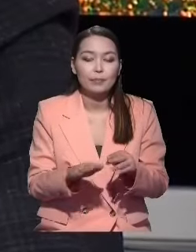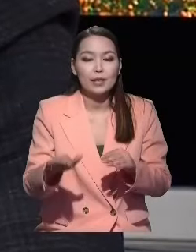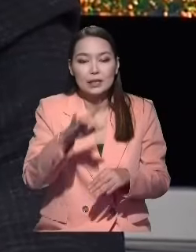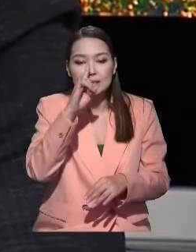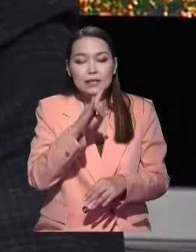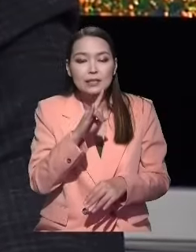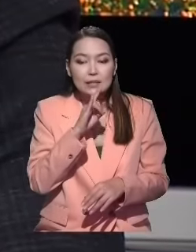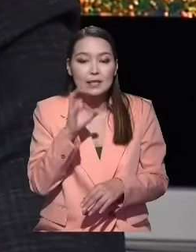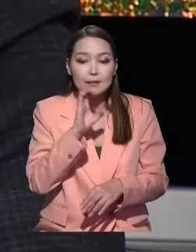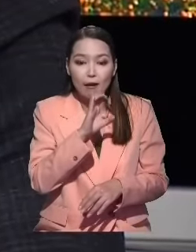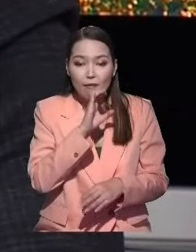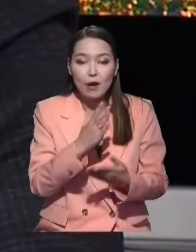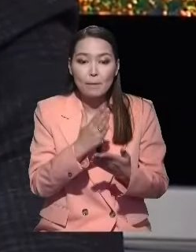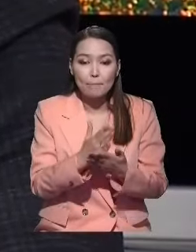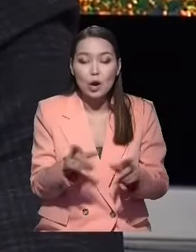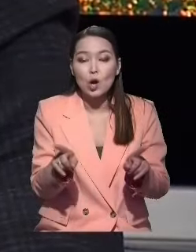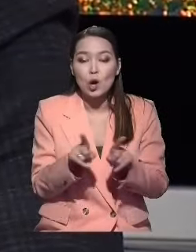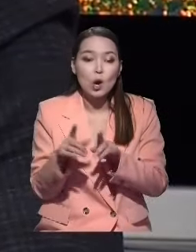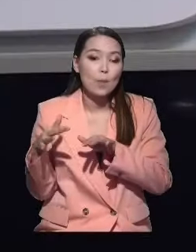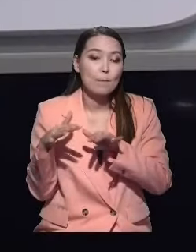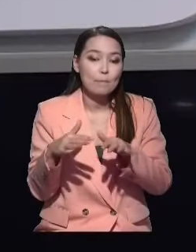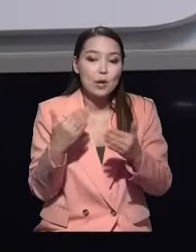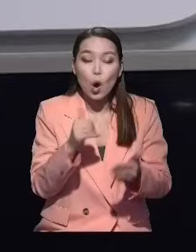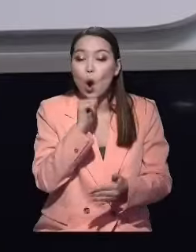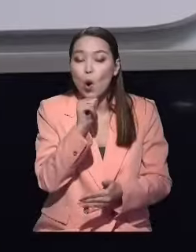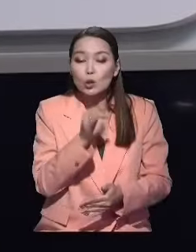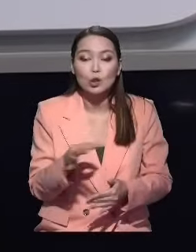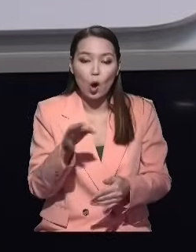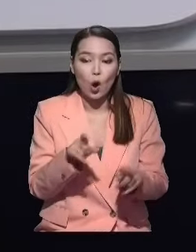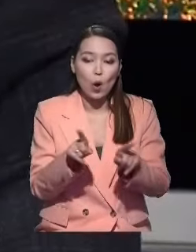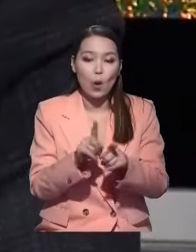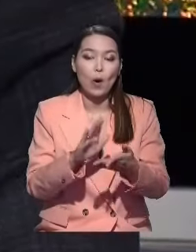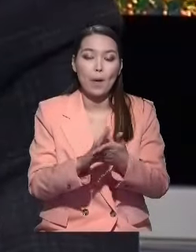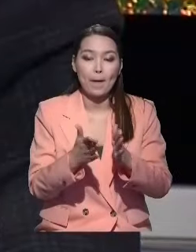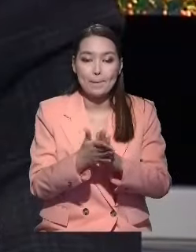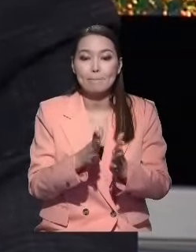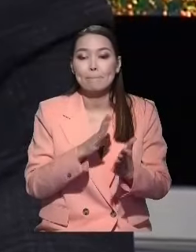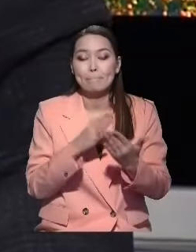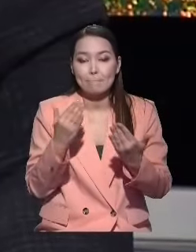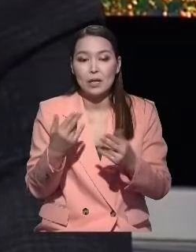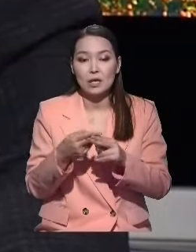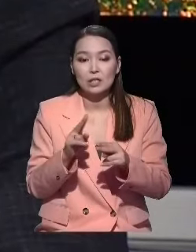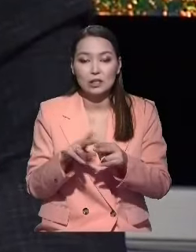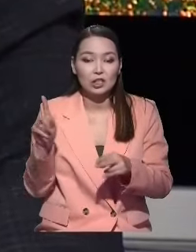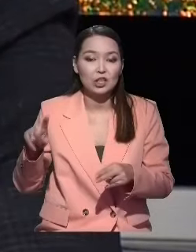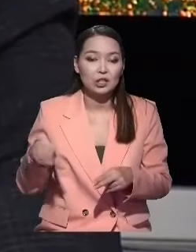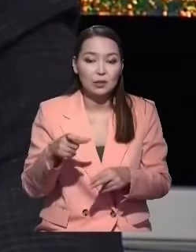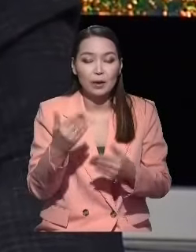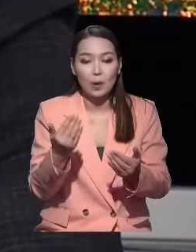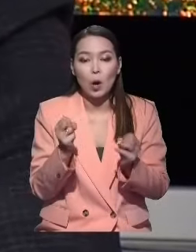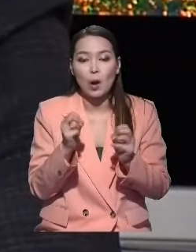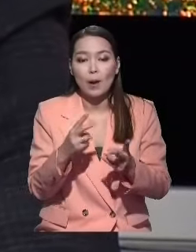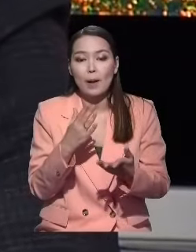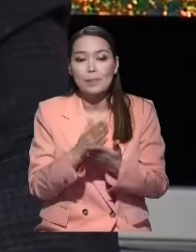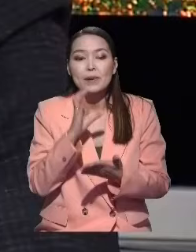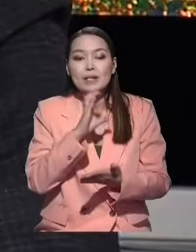Северо-Казахстанской области. То же самое с водой, которая у нас была в Кустанайской области. Вся эта вода движется вниз по течению, и сейчас у нас в риске потопления находится